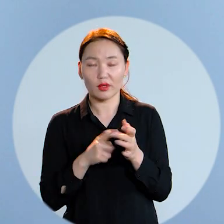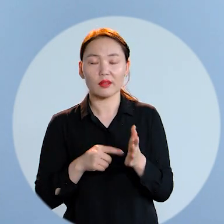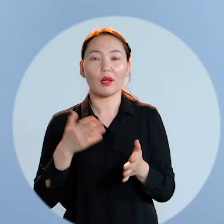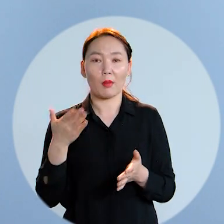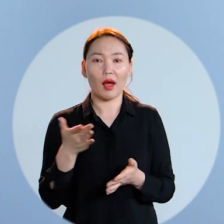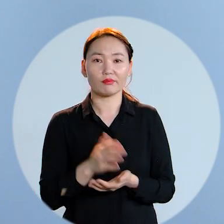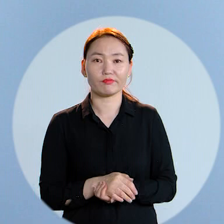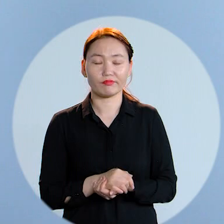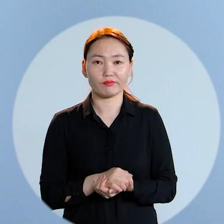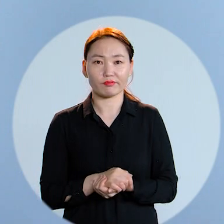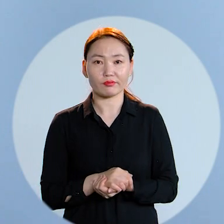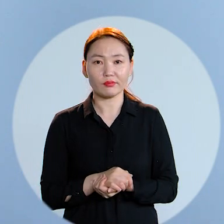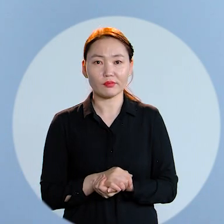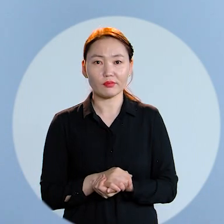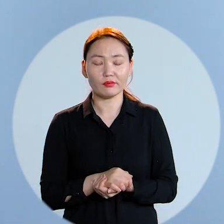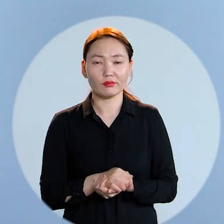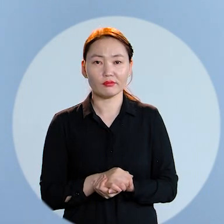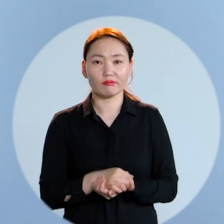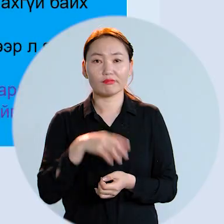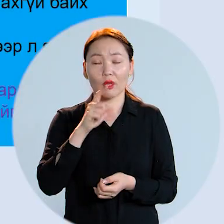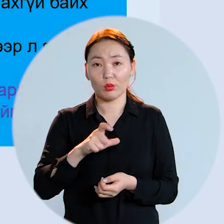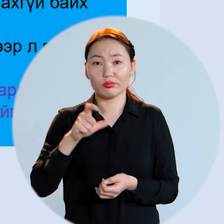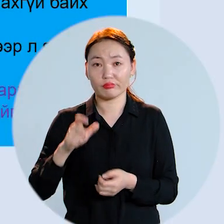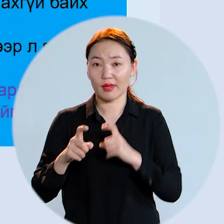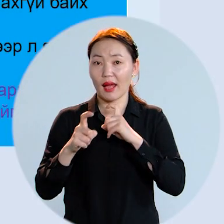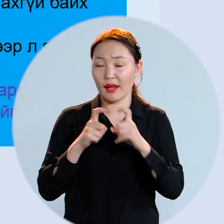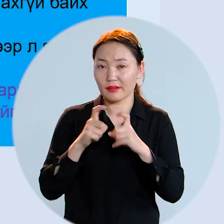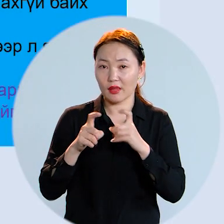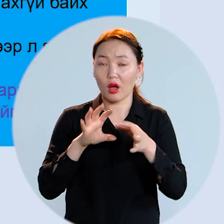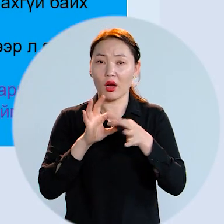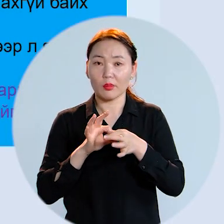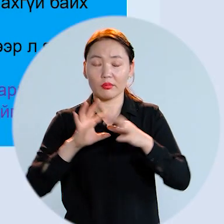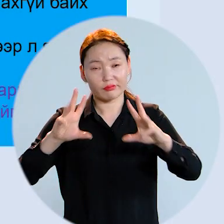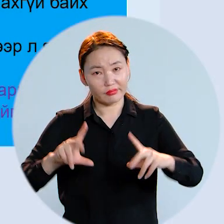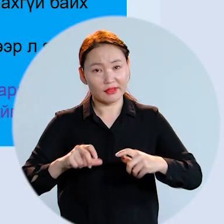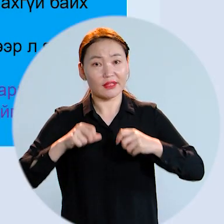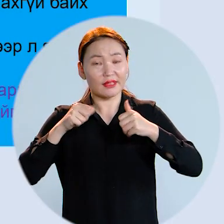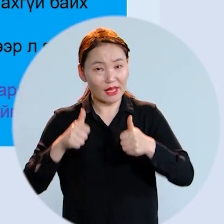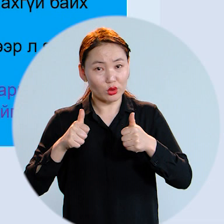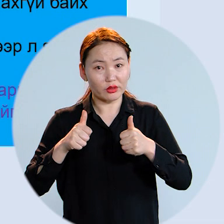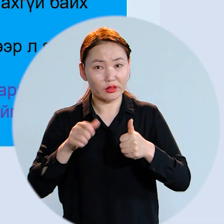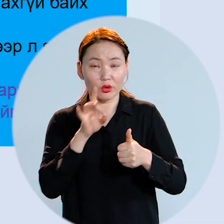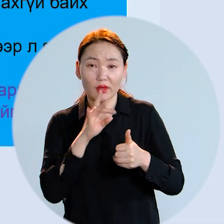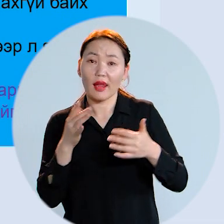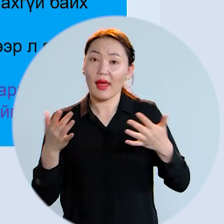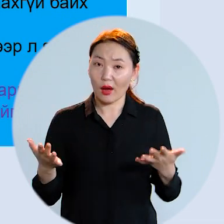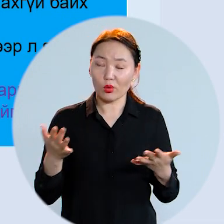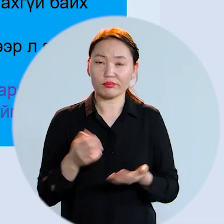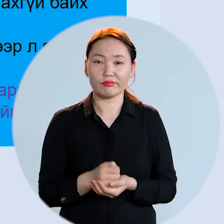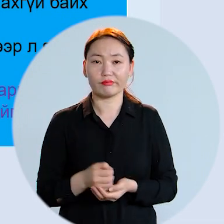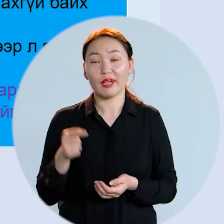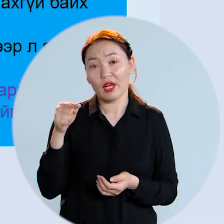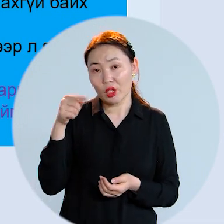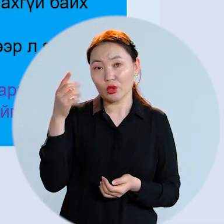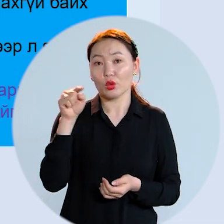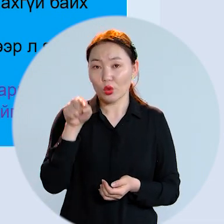зөвхөн нийтлэг ийм арга замуудыг тодорхойлоход хүмүүстээ одоо харилцаа холбоогоо улам бэхжүүлэх, харилцаа холбоогоо сайжруулахад бол тухайн тэр хүнийхээ